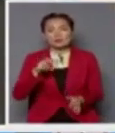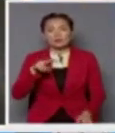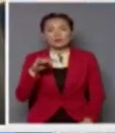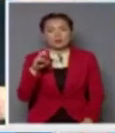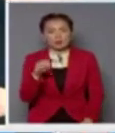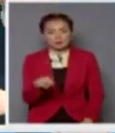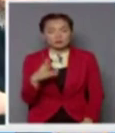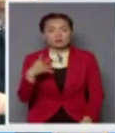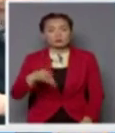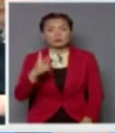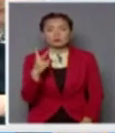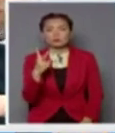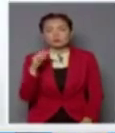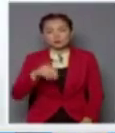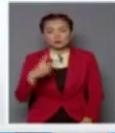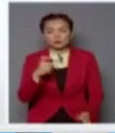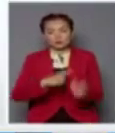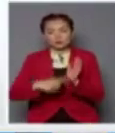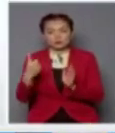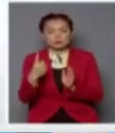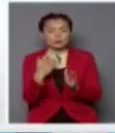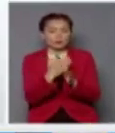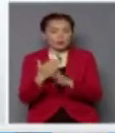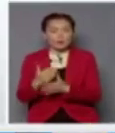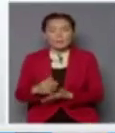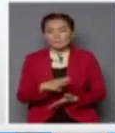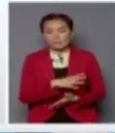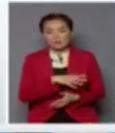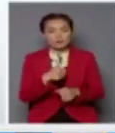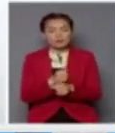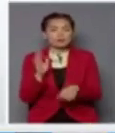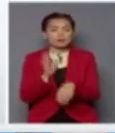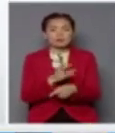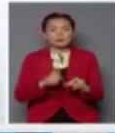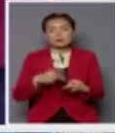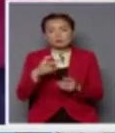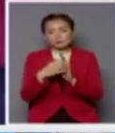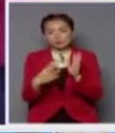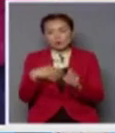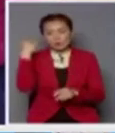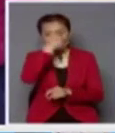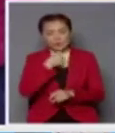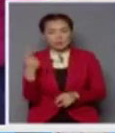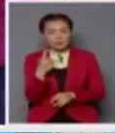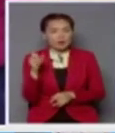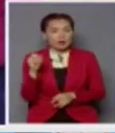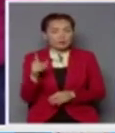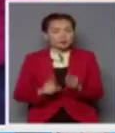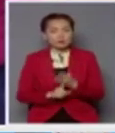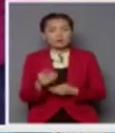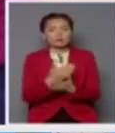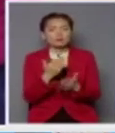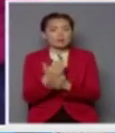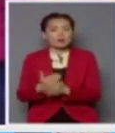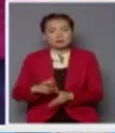секілді 4271 адам мемлекеттен атаулы әлеуметтік көмек алған. Елбасы тапсырмасына сай 2019 жылдың 1 сәуірінен бастап